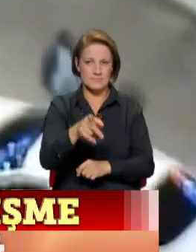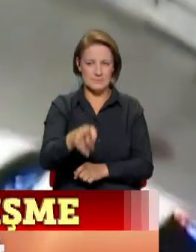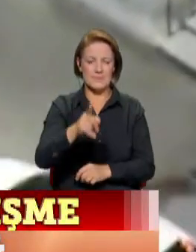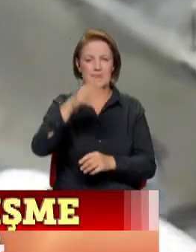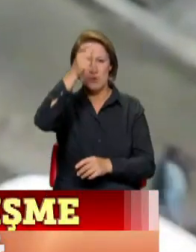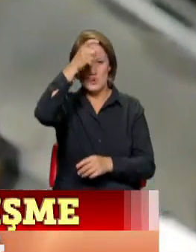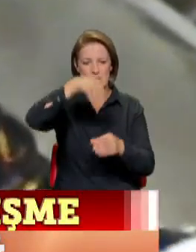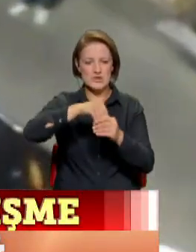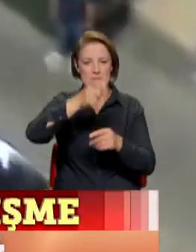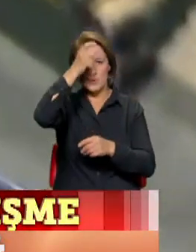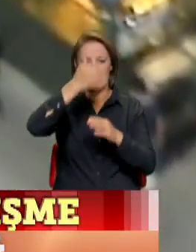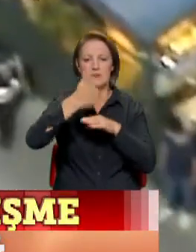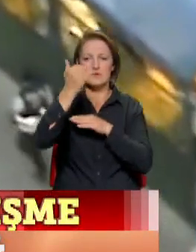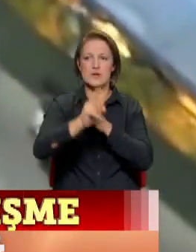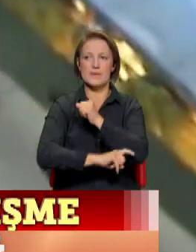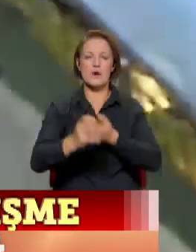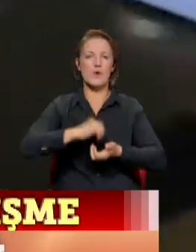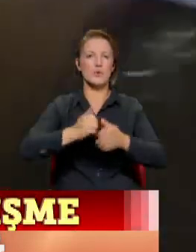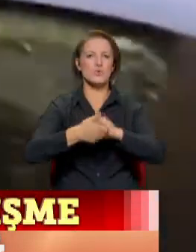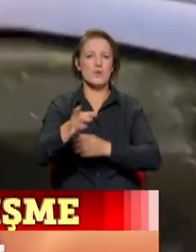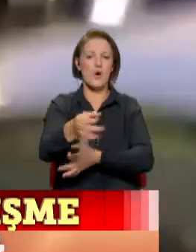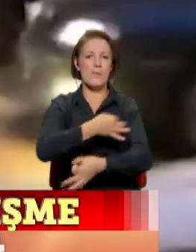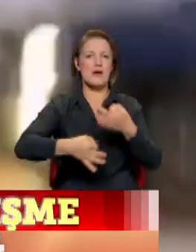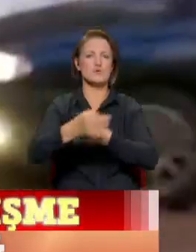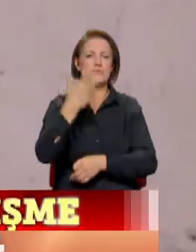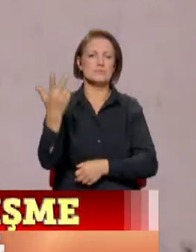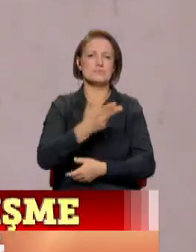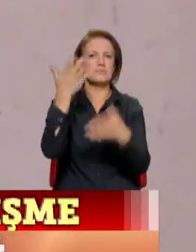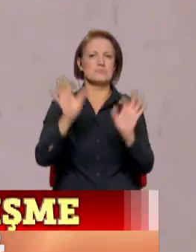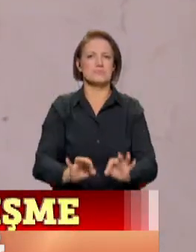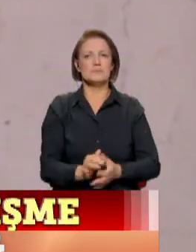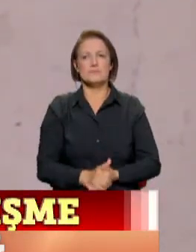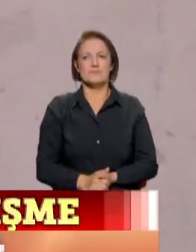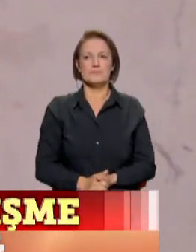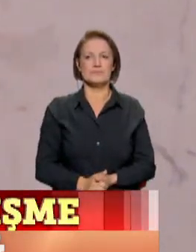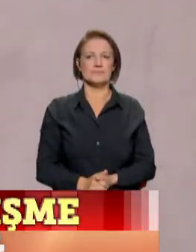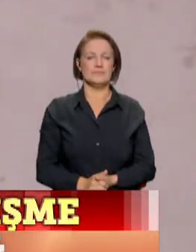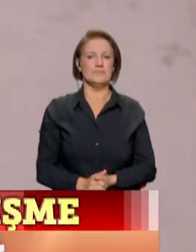yurt içinde ve yurt dışında terör örgütüne yönelik operasyonlar hız kazandı.